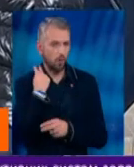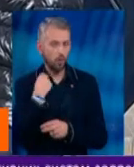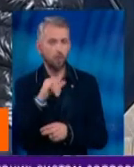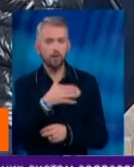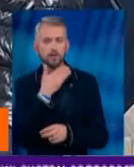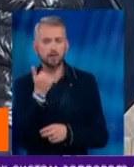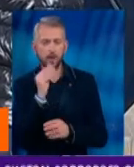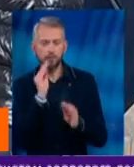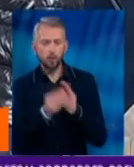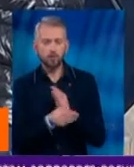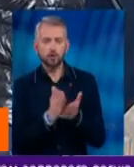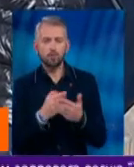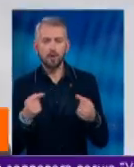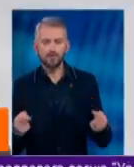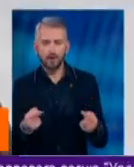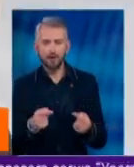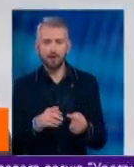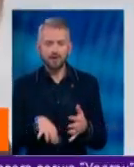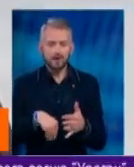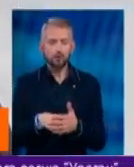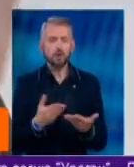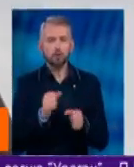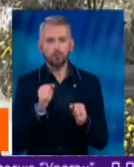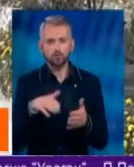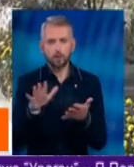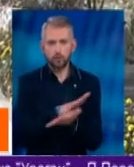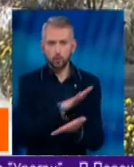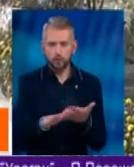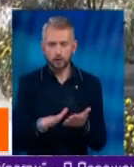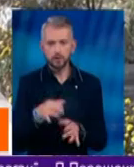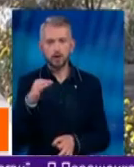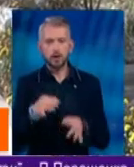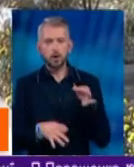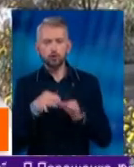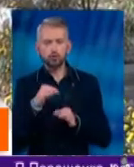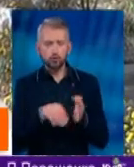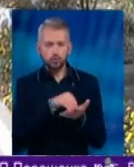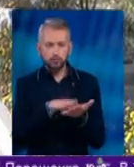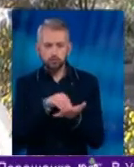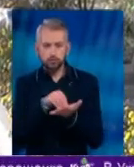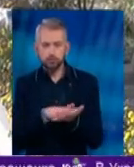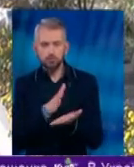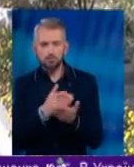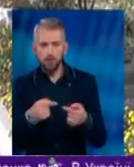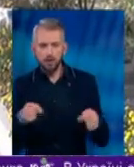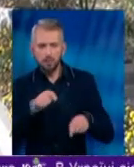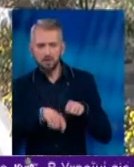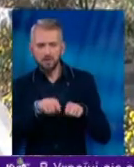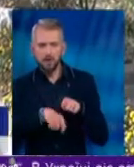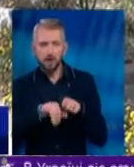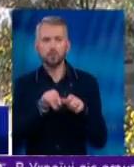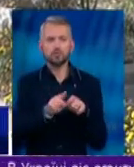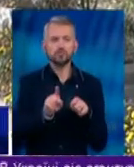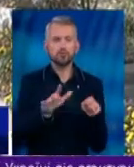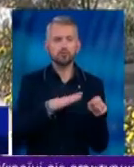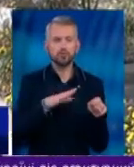немає прихованого майна, за рахунок якого можна розрахуватися. Суд здійснює опис вашого майна, перевіряє, чи не були певні операції, пов'язані з